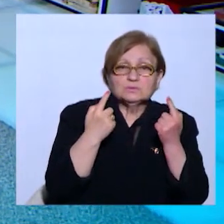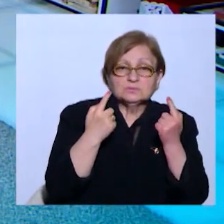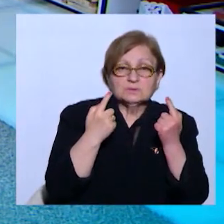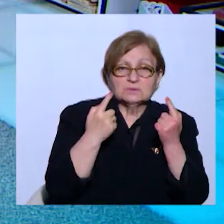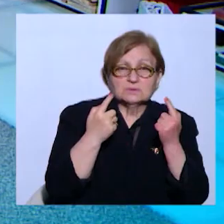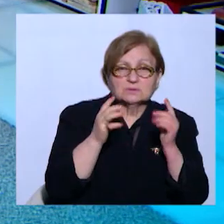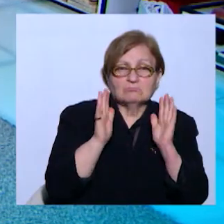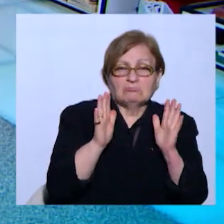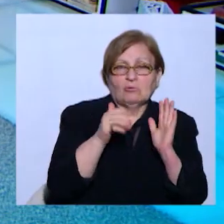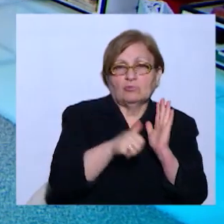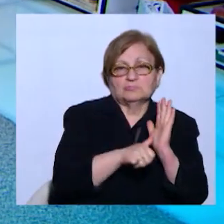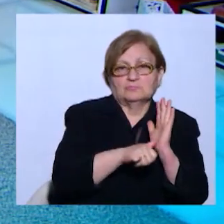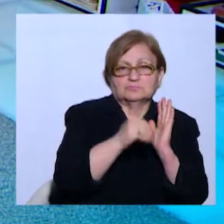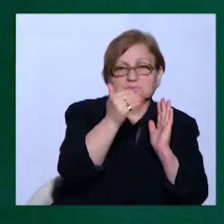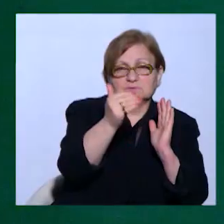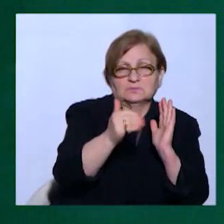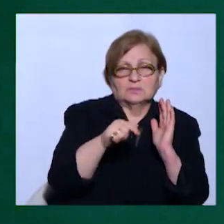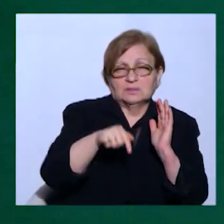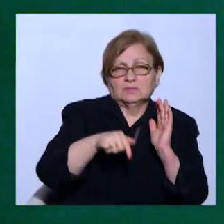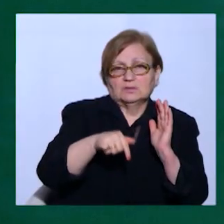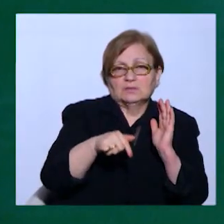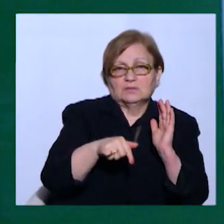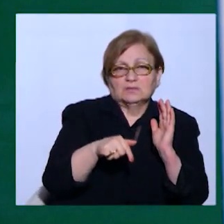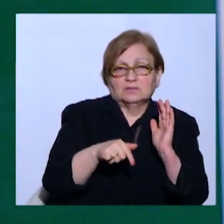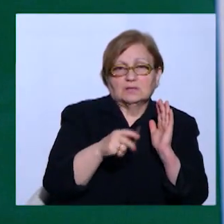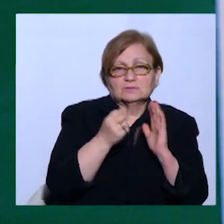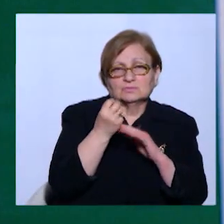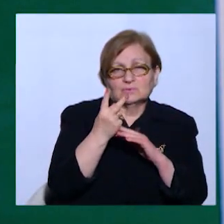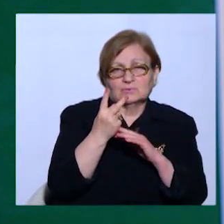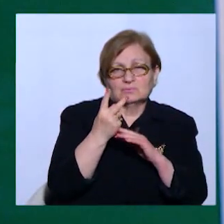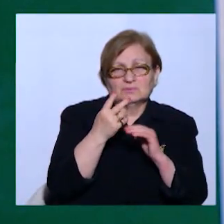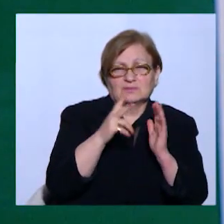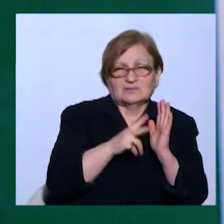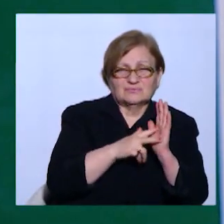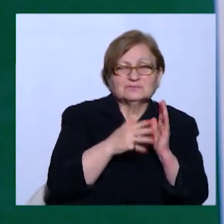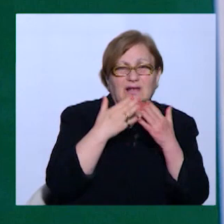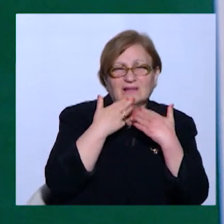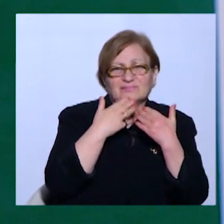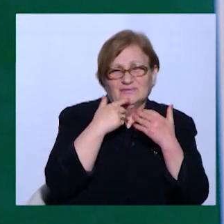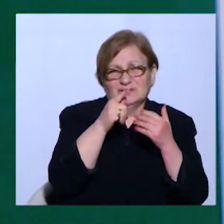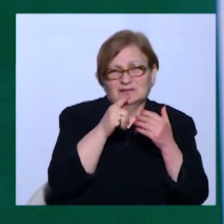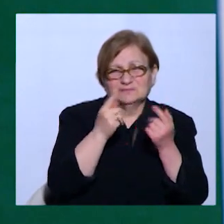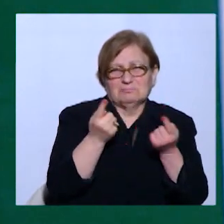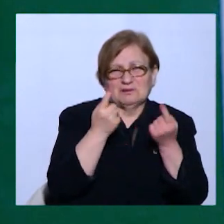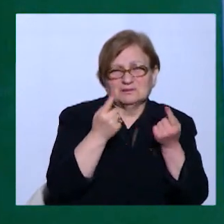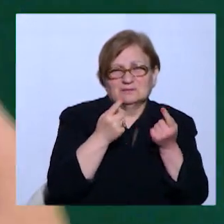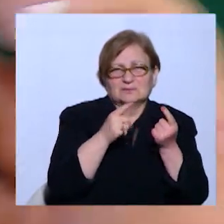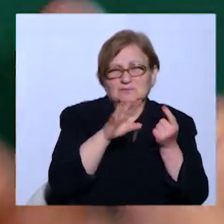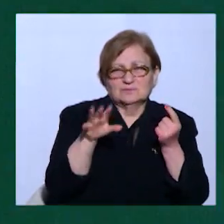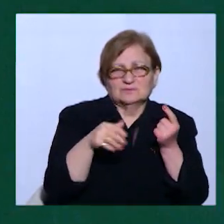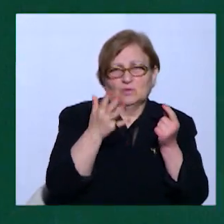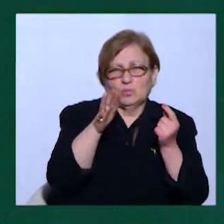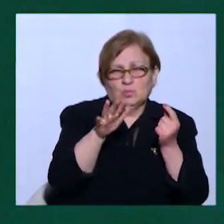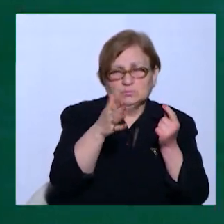ყოფილა 6. ახლა აქ 12-სა და 8-ის შემთხვევაში ძალიან მარტივად დავადგინე მე. სულ რამდენი გამყოფია? 1 2 3 4